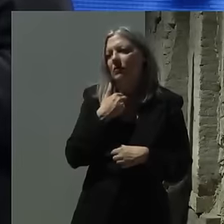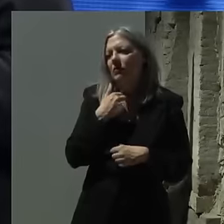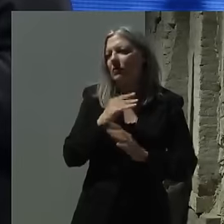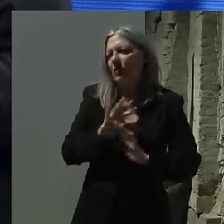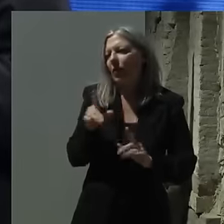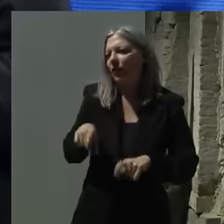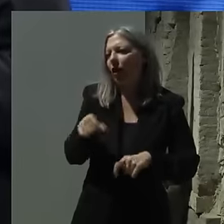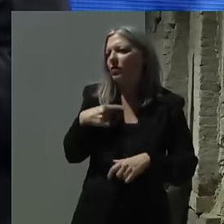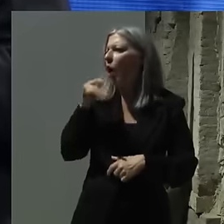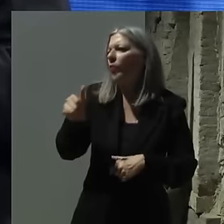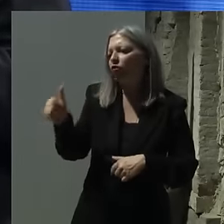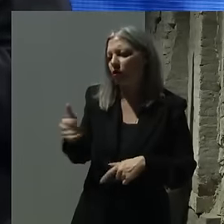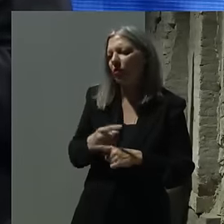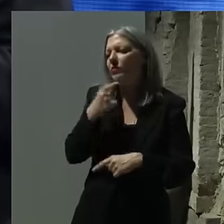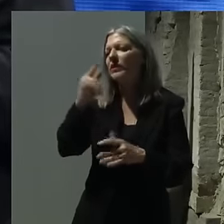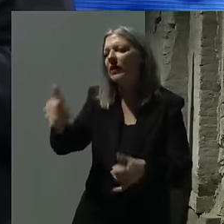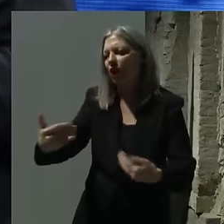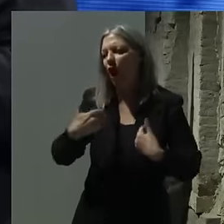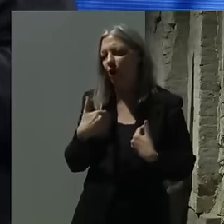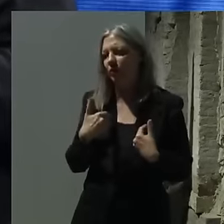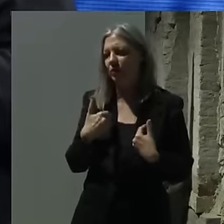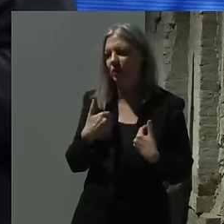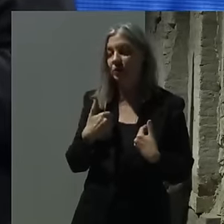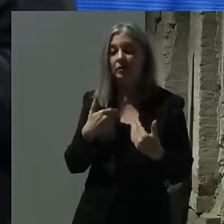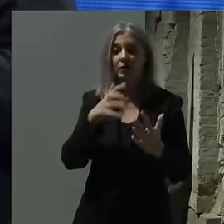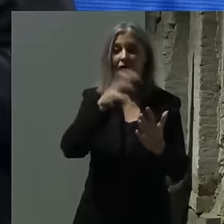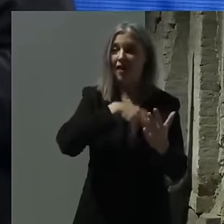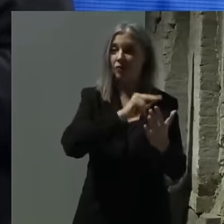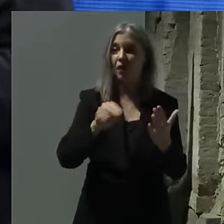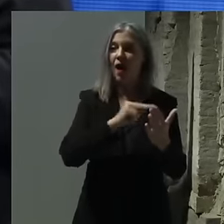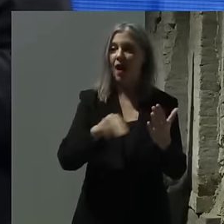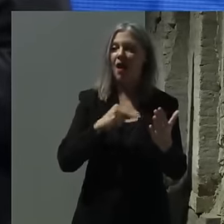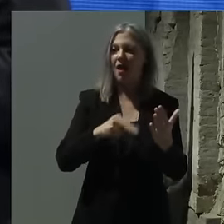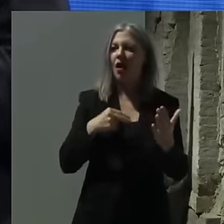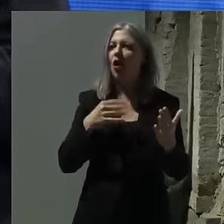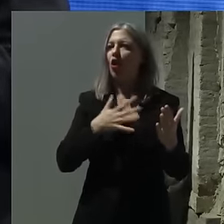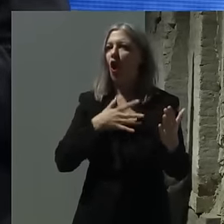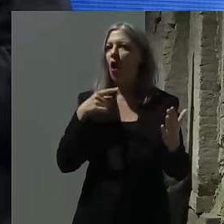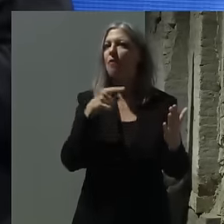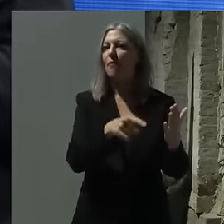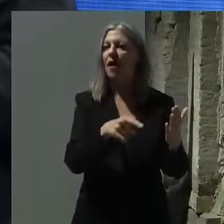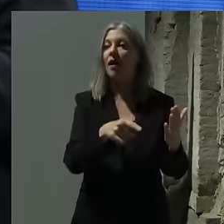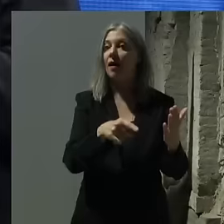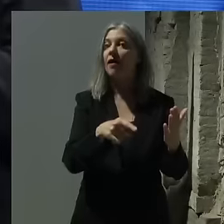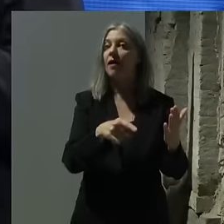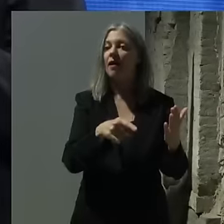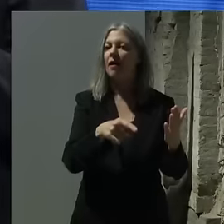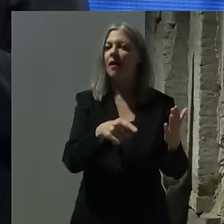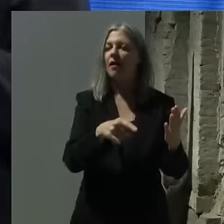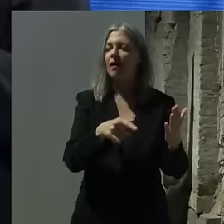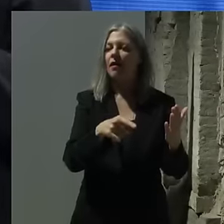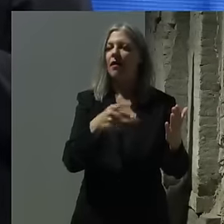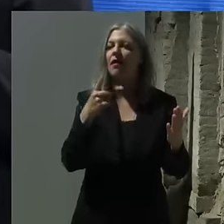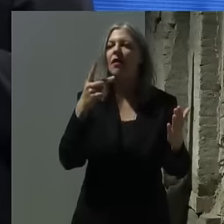gli omicidi. E viene fatto un verbale di incolpazione, e lì succede